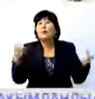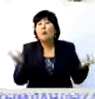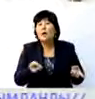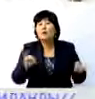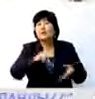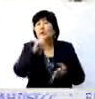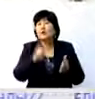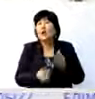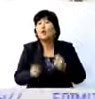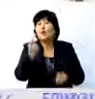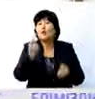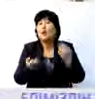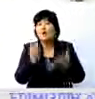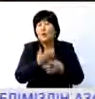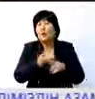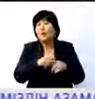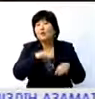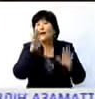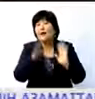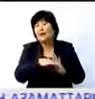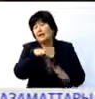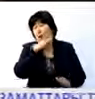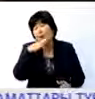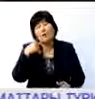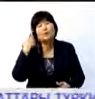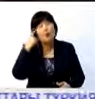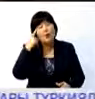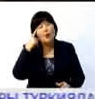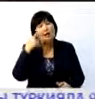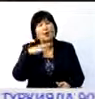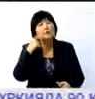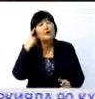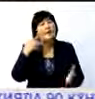сұрақ туындап отыр. Осының аясында көптеген ойлар, көптеген пікірлер айтылды.